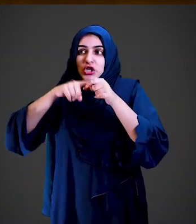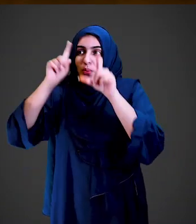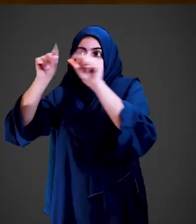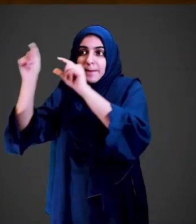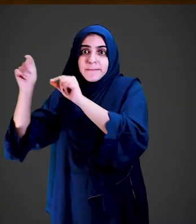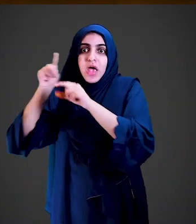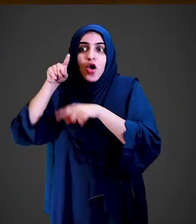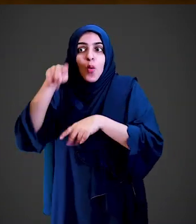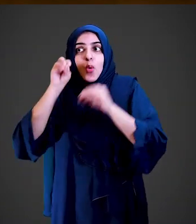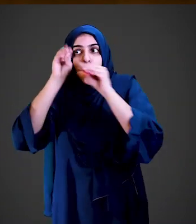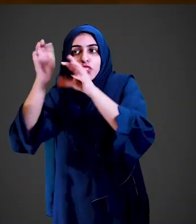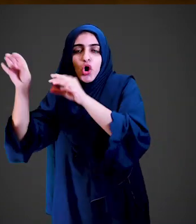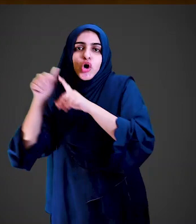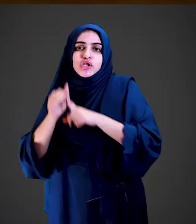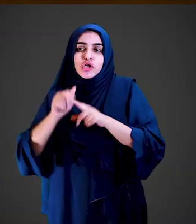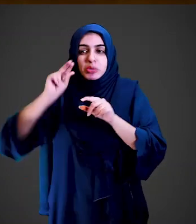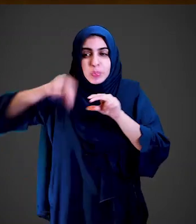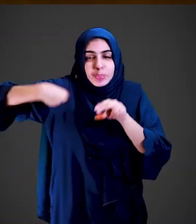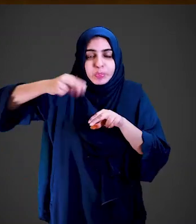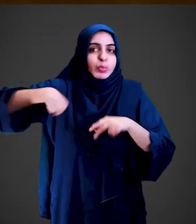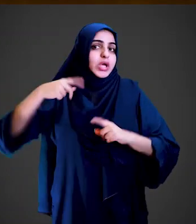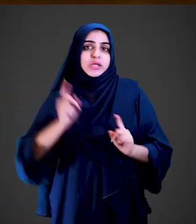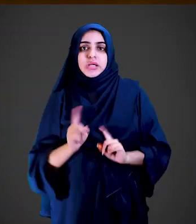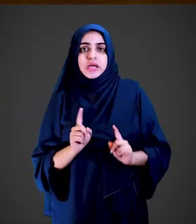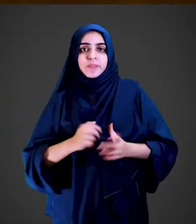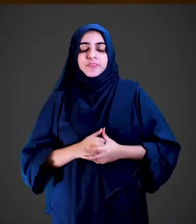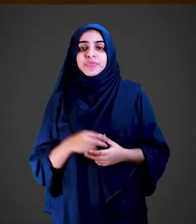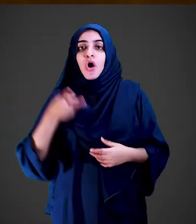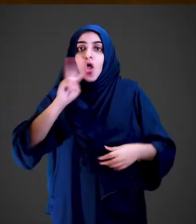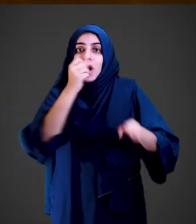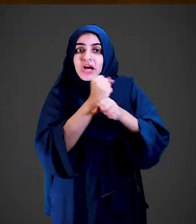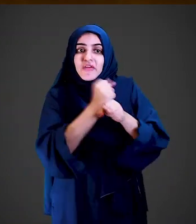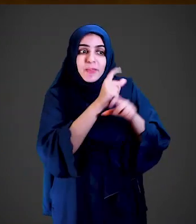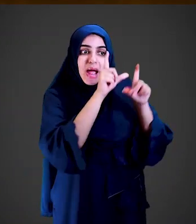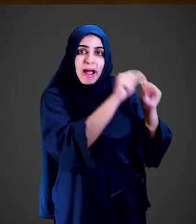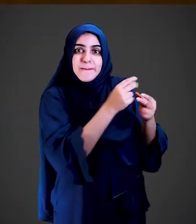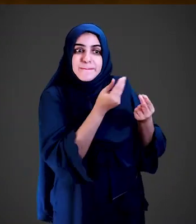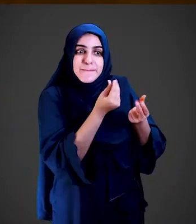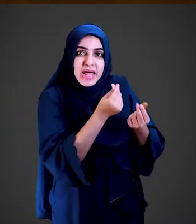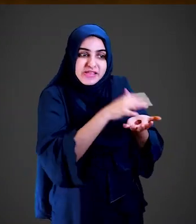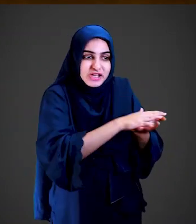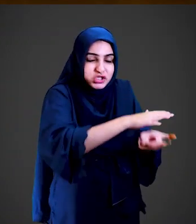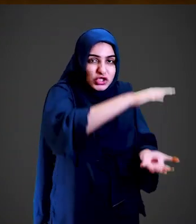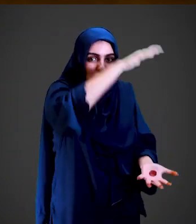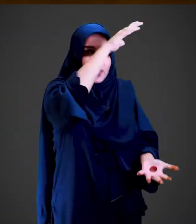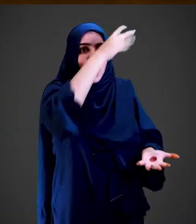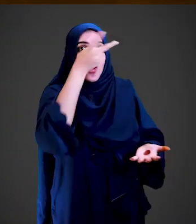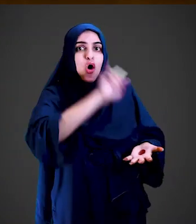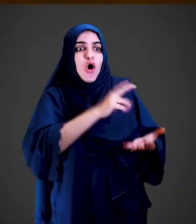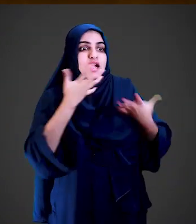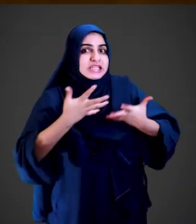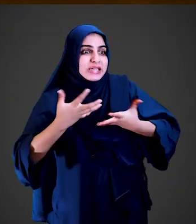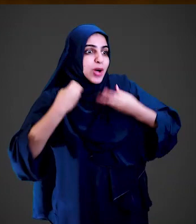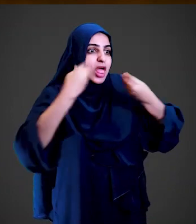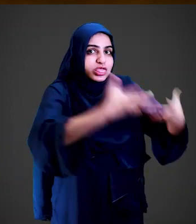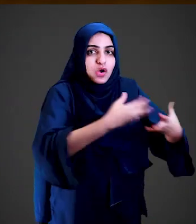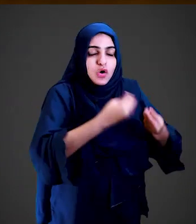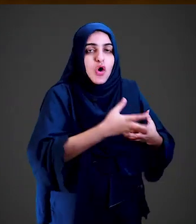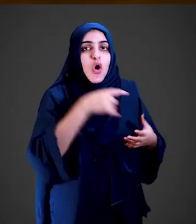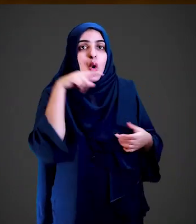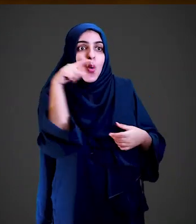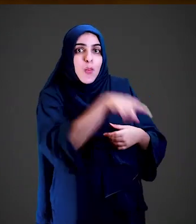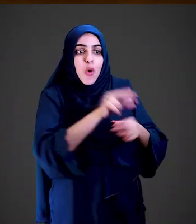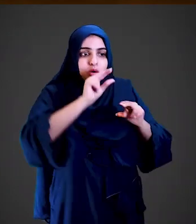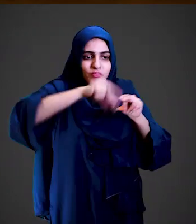اور کہیں بھی گورنمنٹ کے جو فنڈز پیسہ ہے یا کسی بھی طرح کے وسائل ہیں ان کے اندر